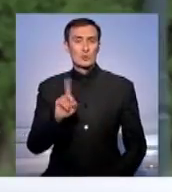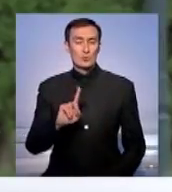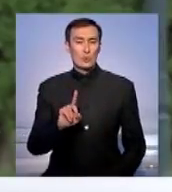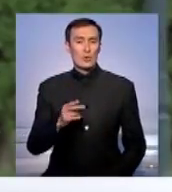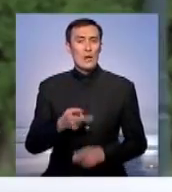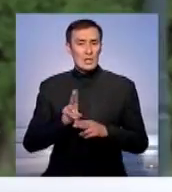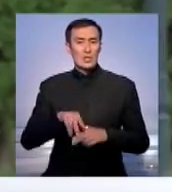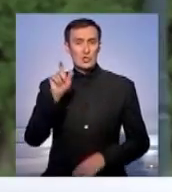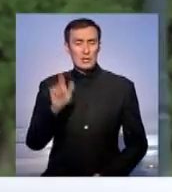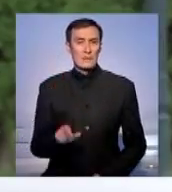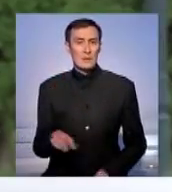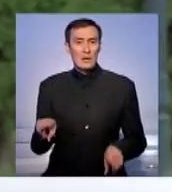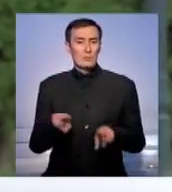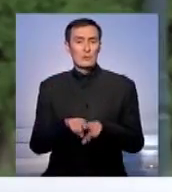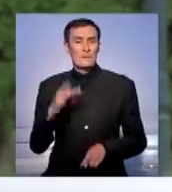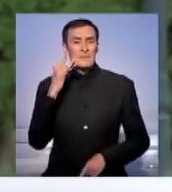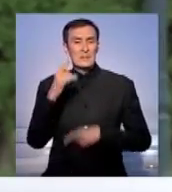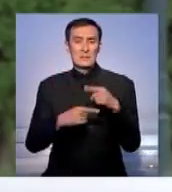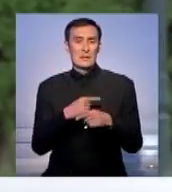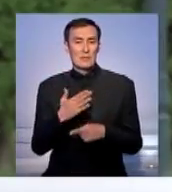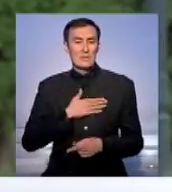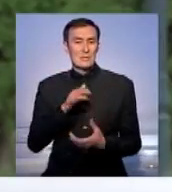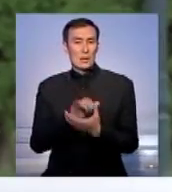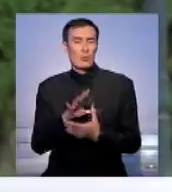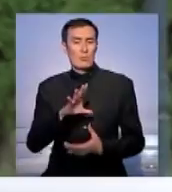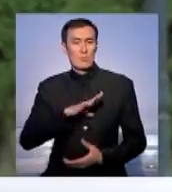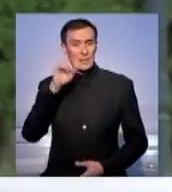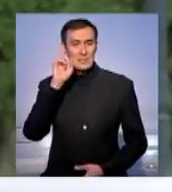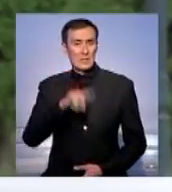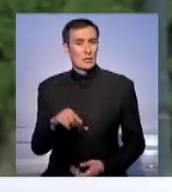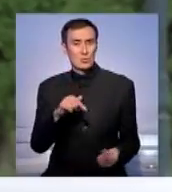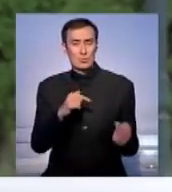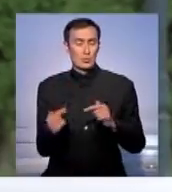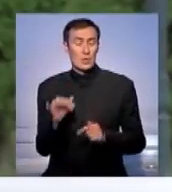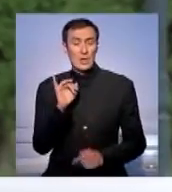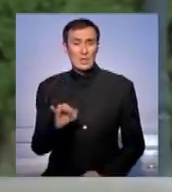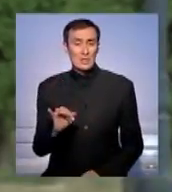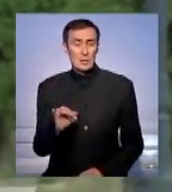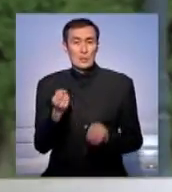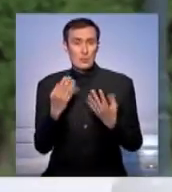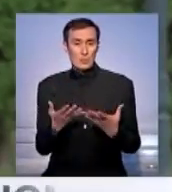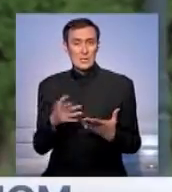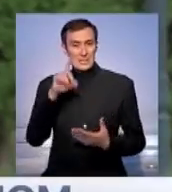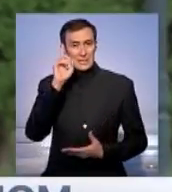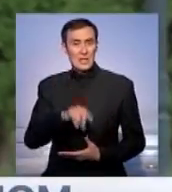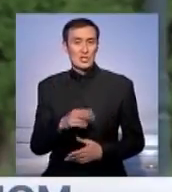человек, которого ты как будто бы всю жизнь знал, наверное, и не то чтобы даже знал,